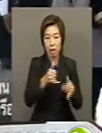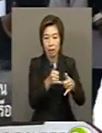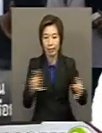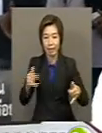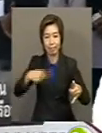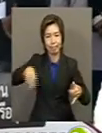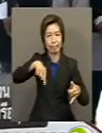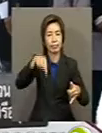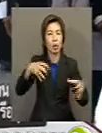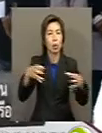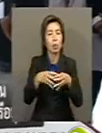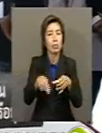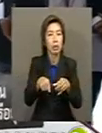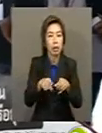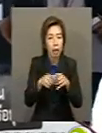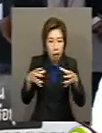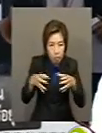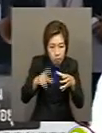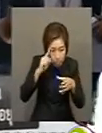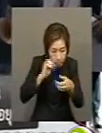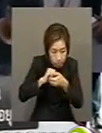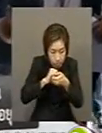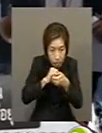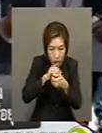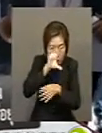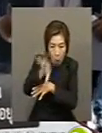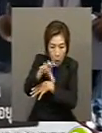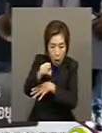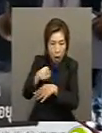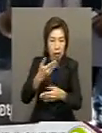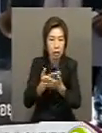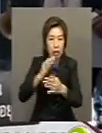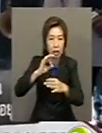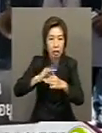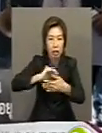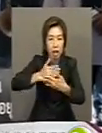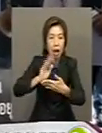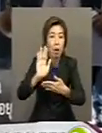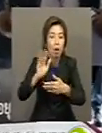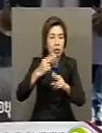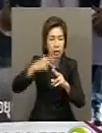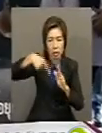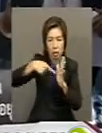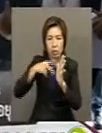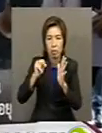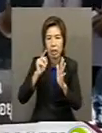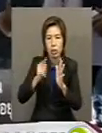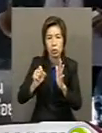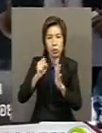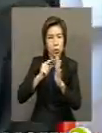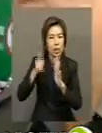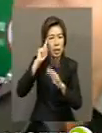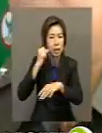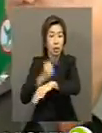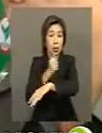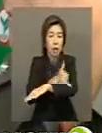ก๊งนี้เขาไปหลอกเอาเงินจากบัญชีของคุณพันสุธีมีลือเป็นเจ้าของร้านประดับยนต์ในจังหวัดพระ